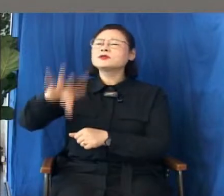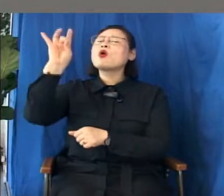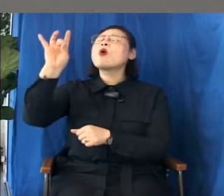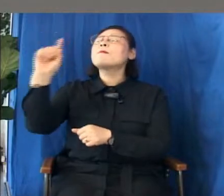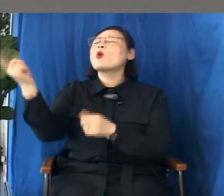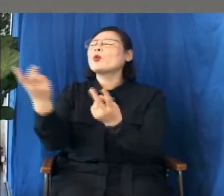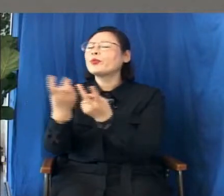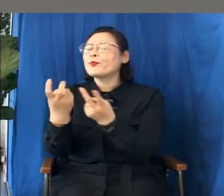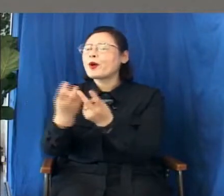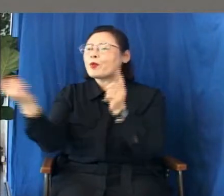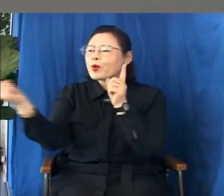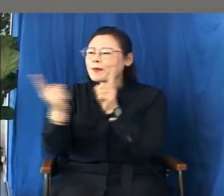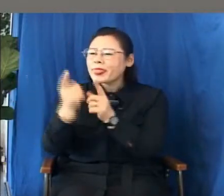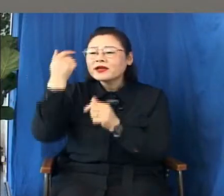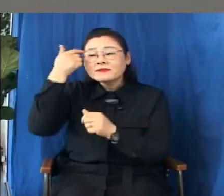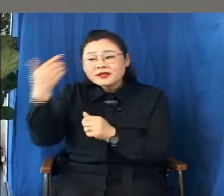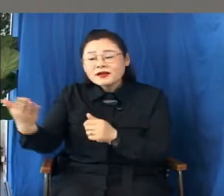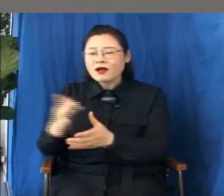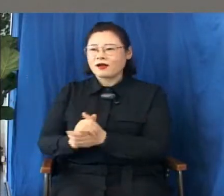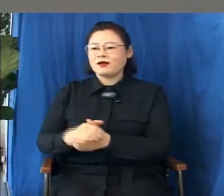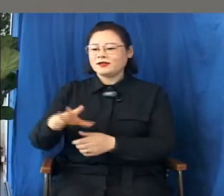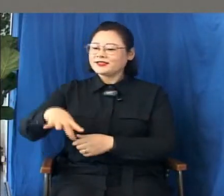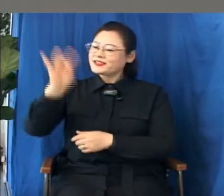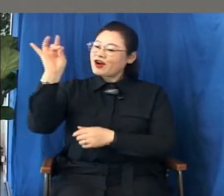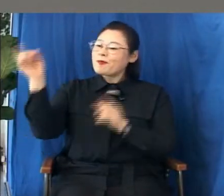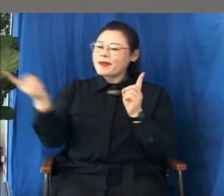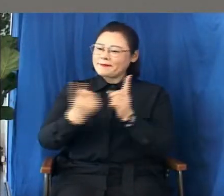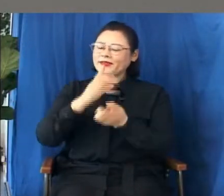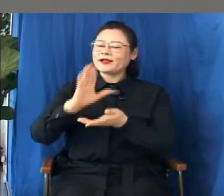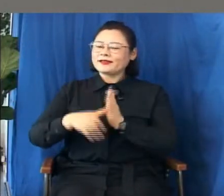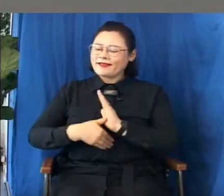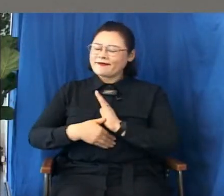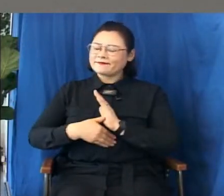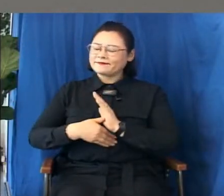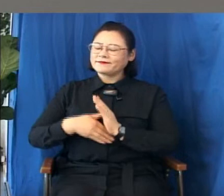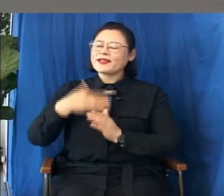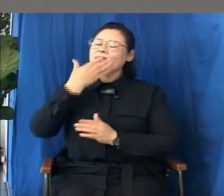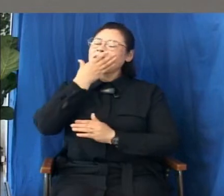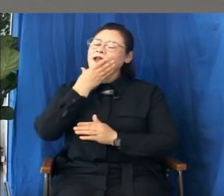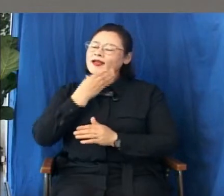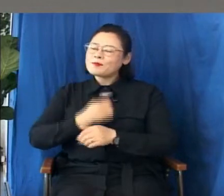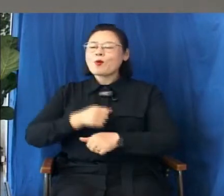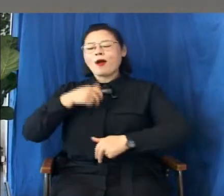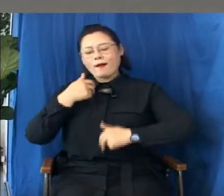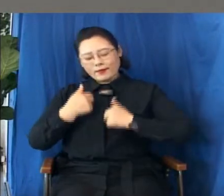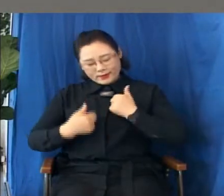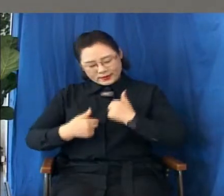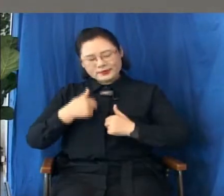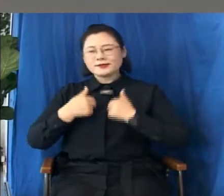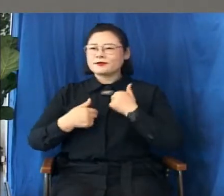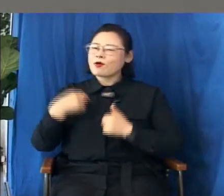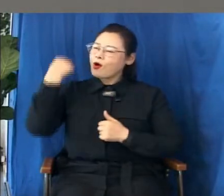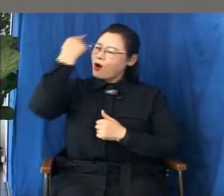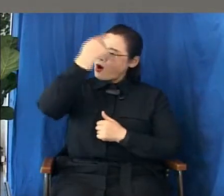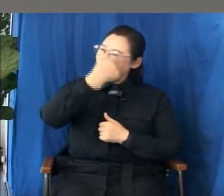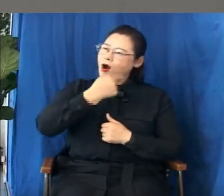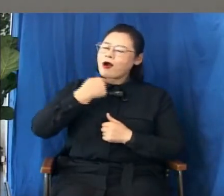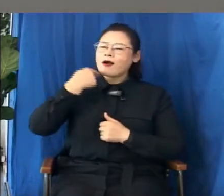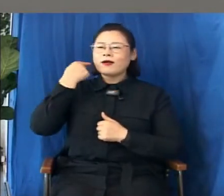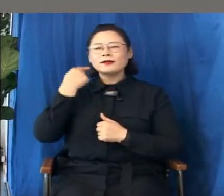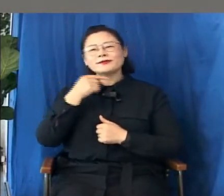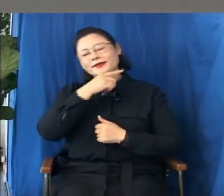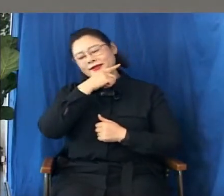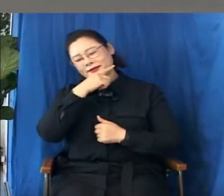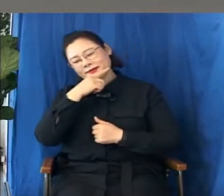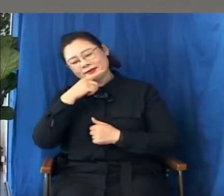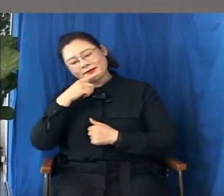그때부터 시작하면 그때는 다 좋았잖아요. 그죠? 가슴이 뛰고 행복하고 즐겁고 어때요? 막 얼굴이 상기돼가지고 막